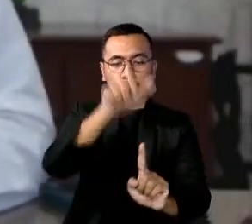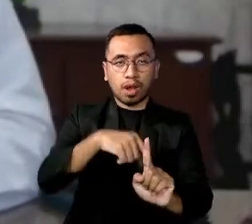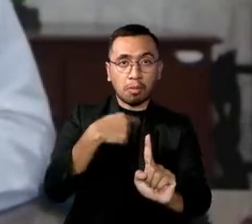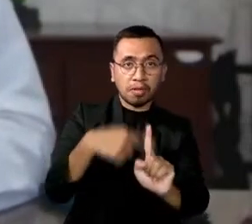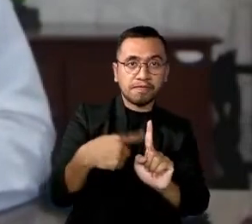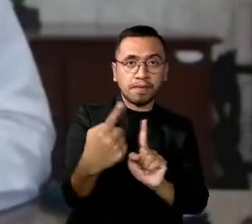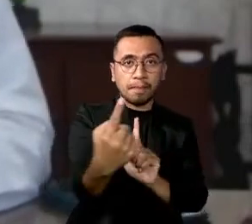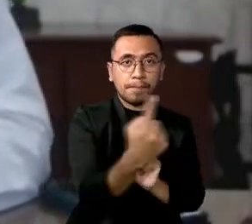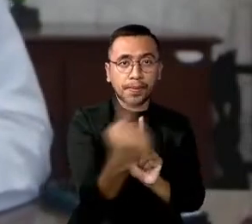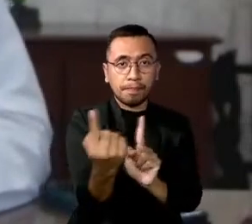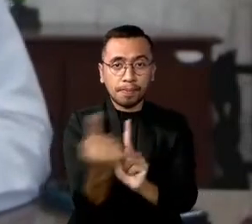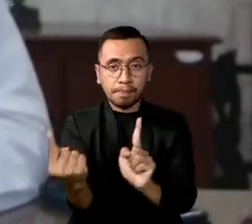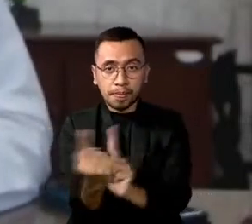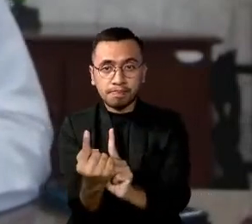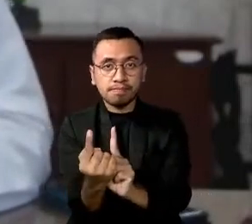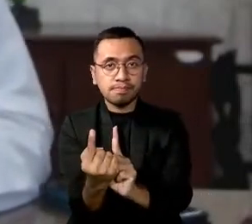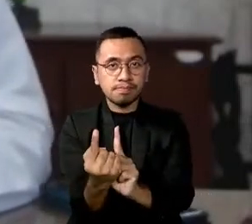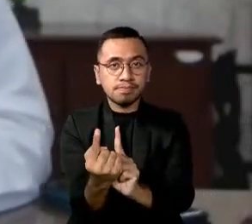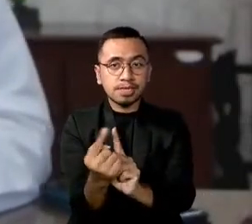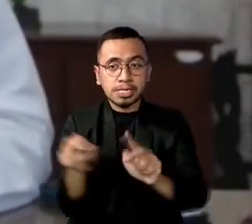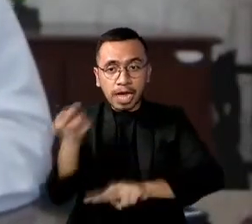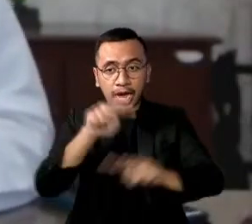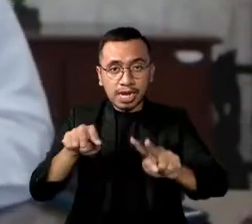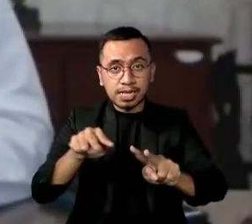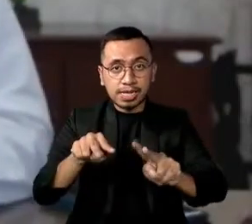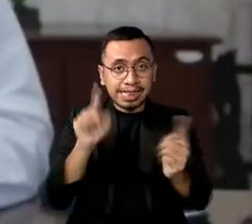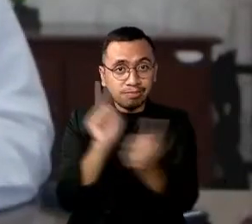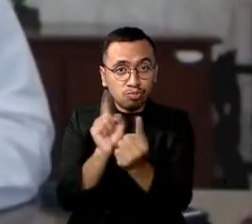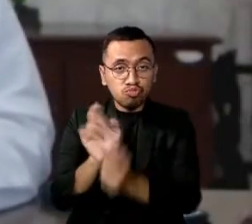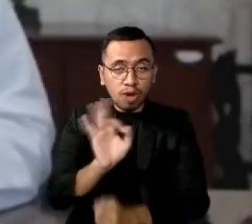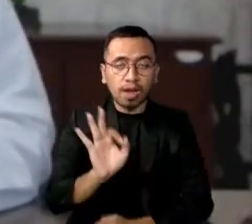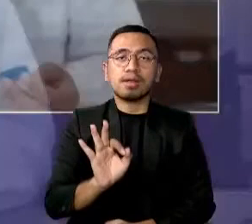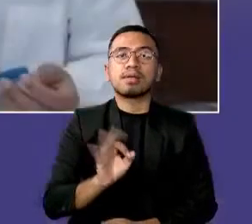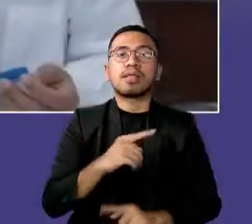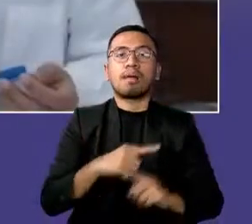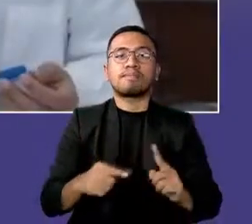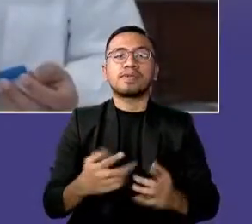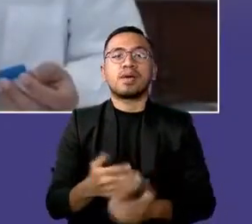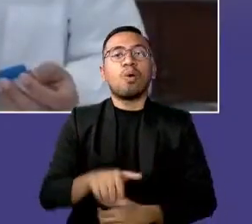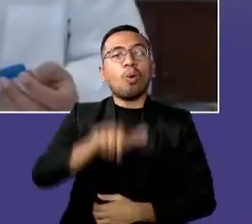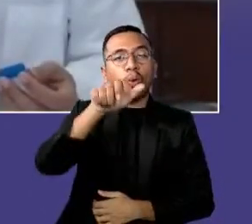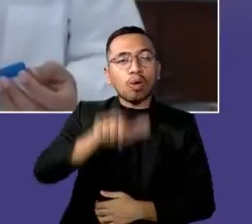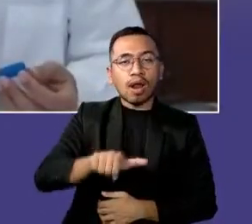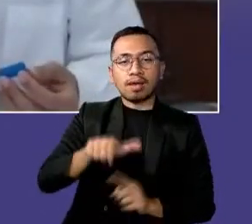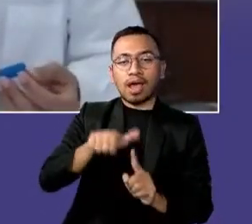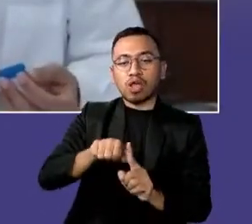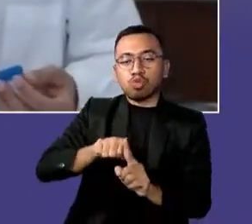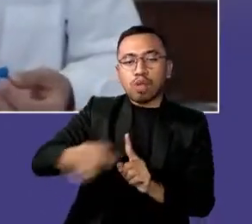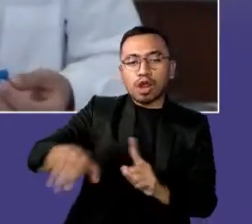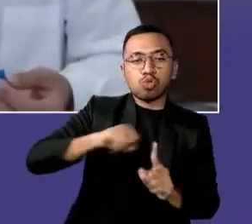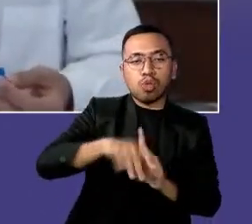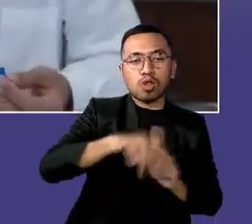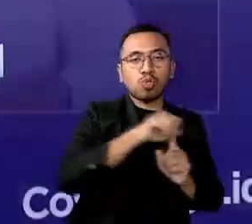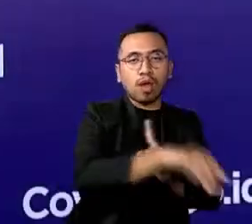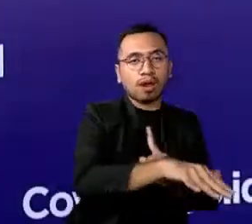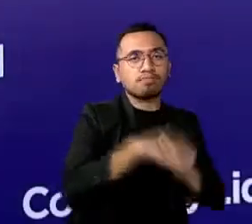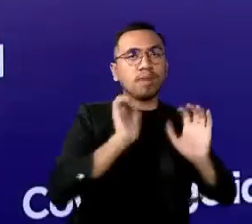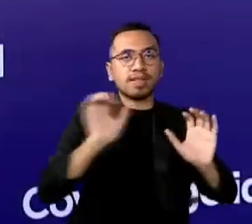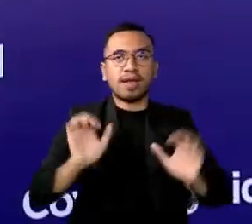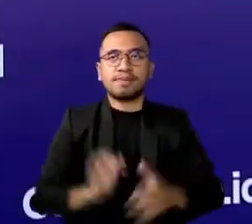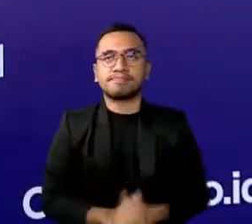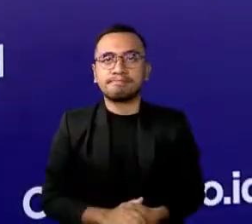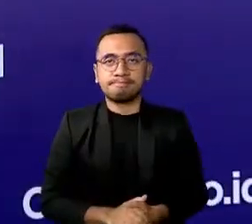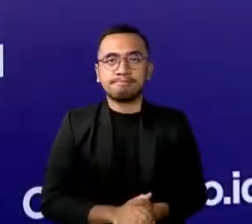potensi yang tertular lebih banyak Nah itu Jadi begitu ya kondisi terakhir di Temanggung ya saya kembali lagi ke Depok dengan